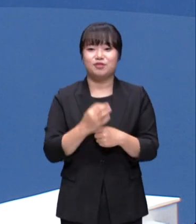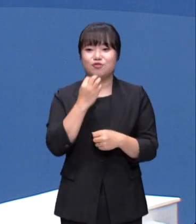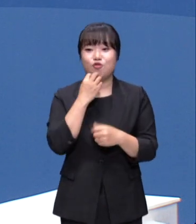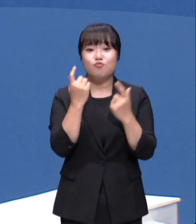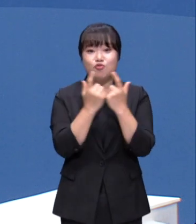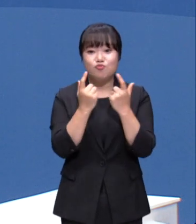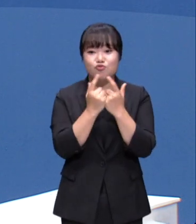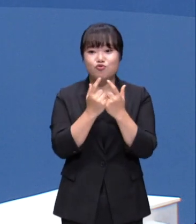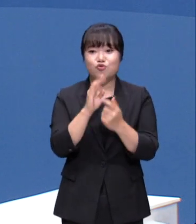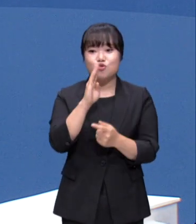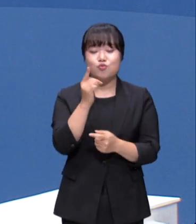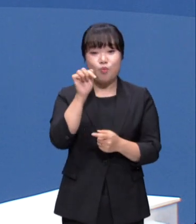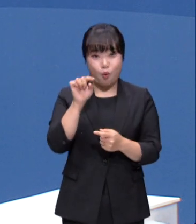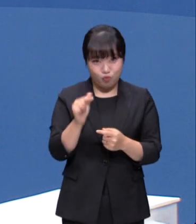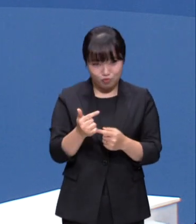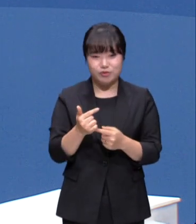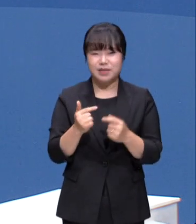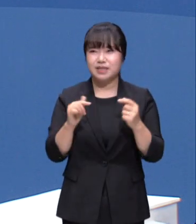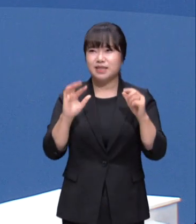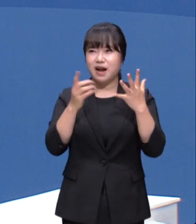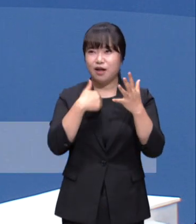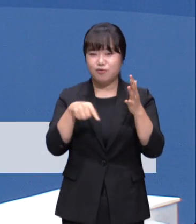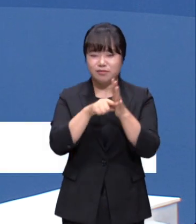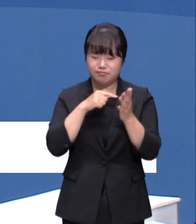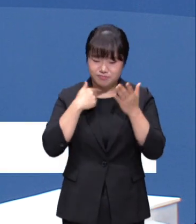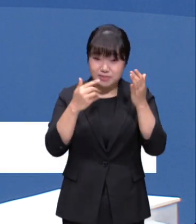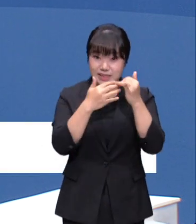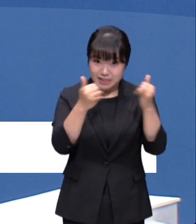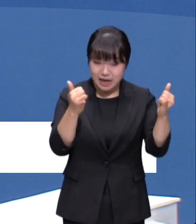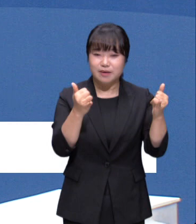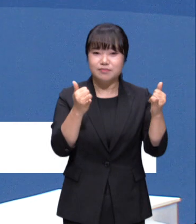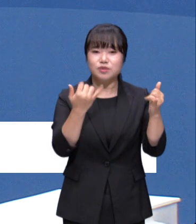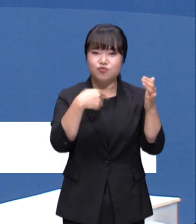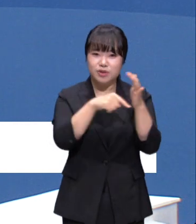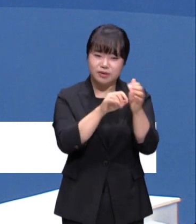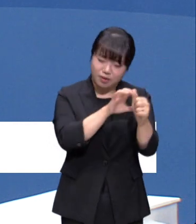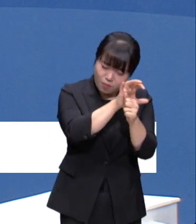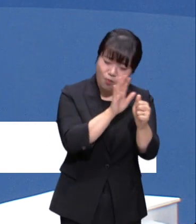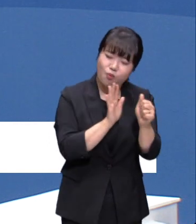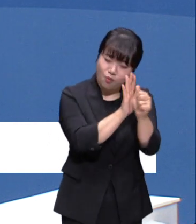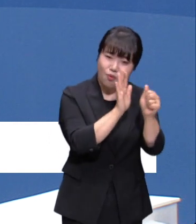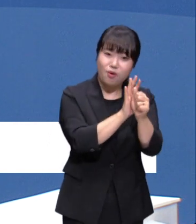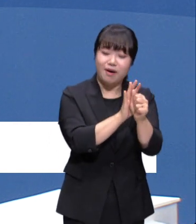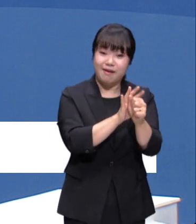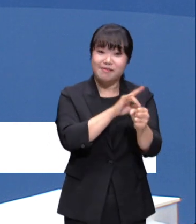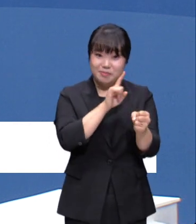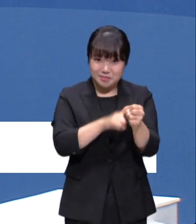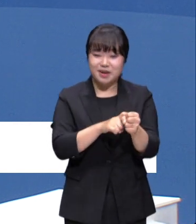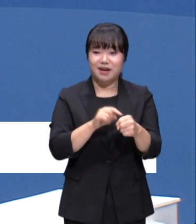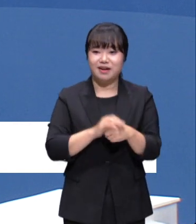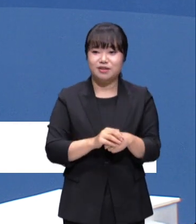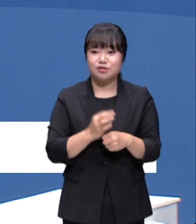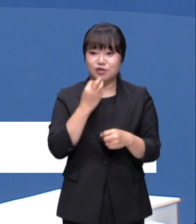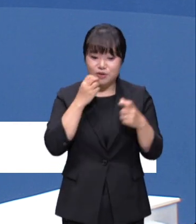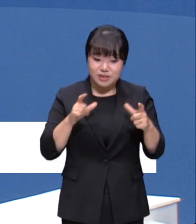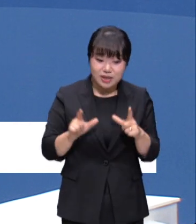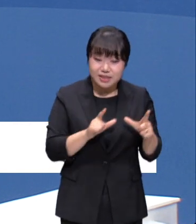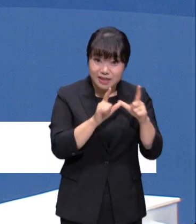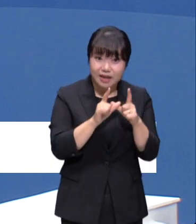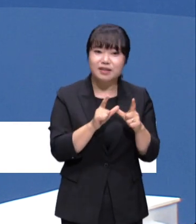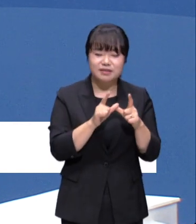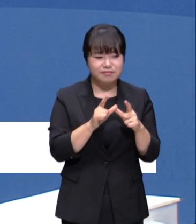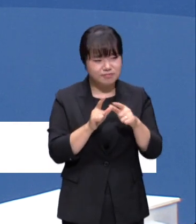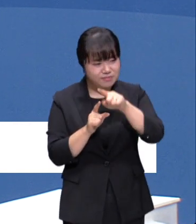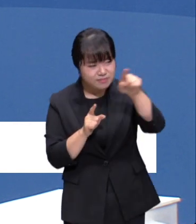북부보훈지청은 국가유공자 그리고 보훈 대상자를 잘 모시라고 만들어진 기관입니다. 네. 서울에 사시지만 어려운 분이